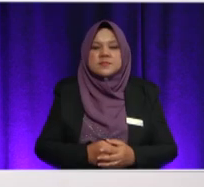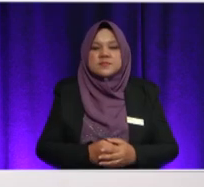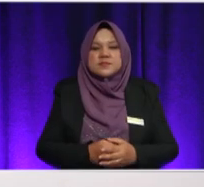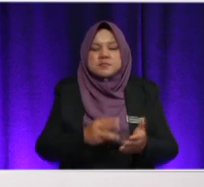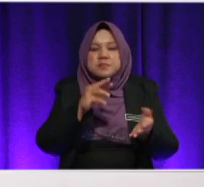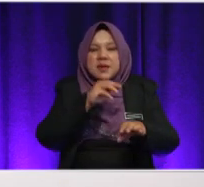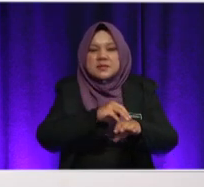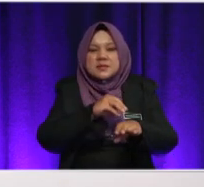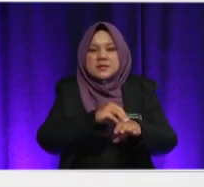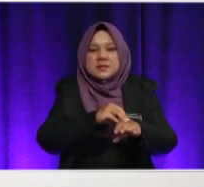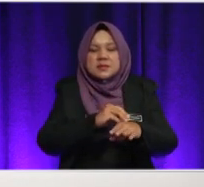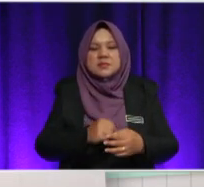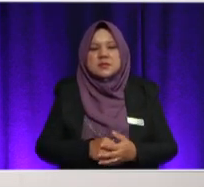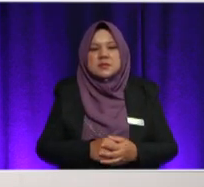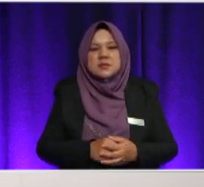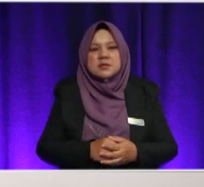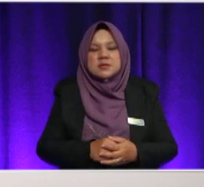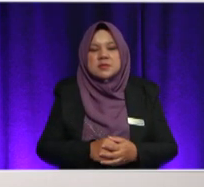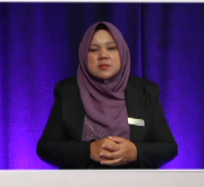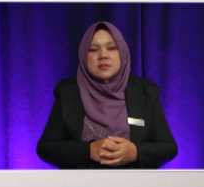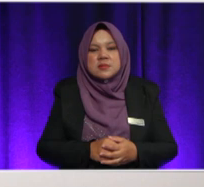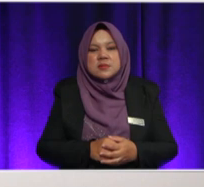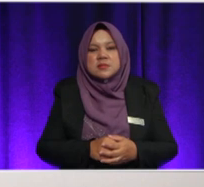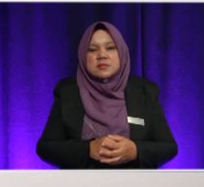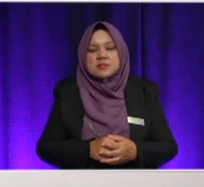lebih dan lebih cepat